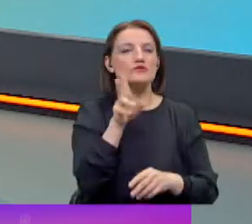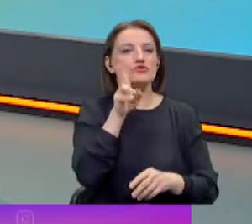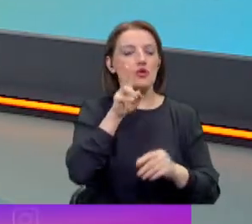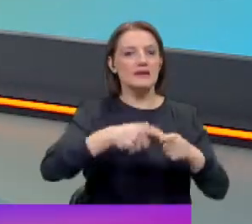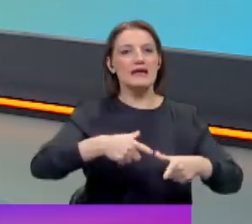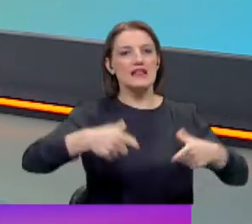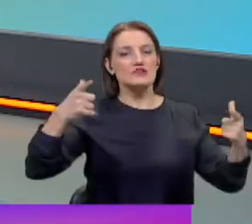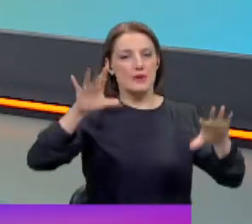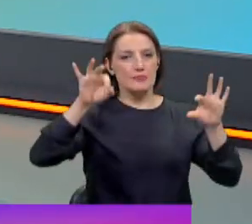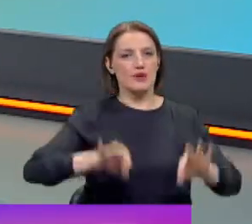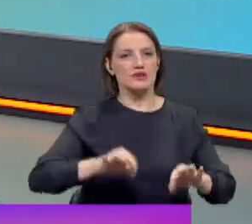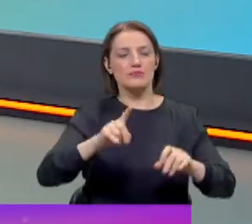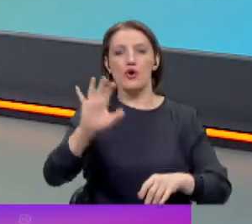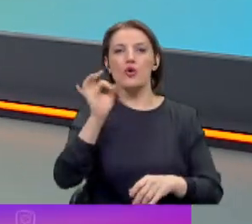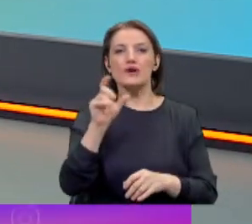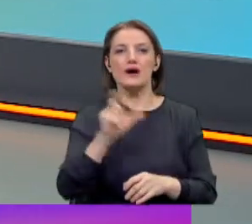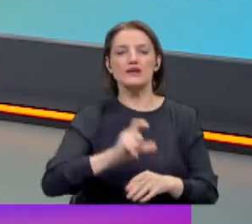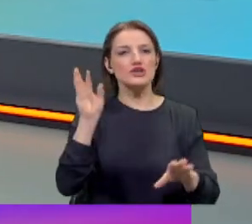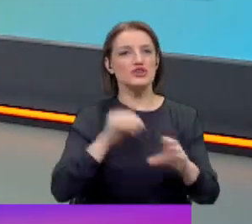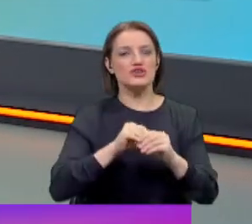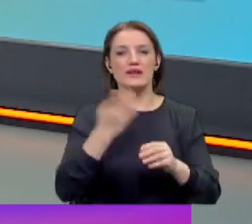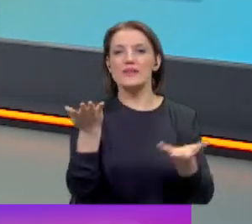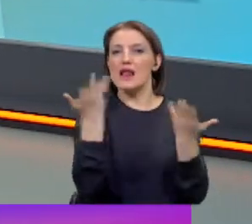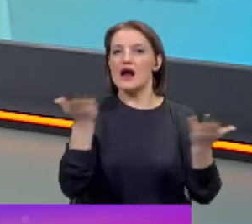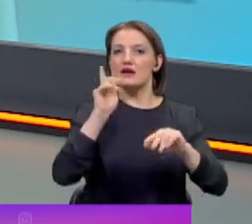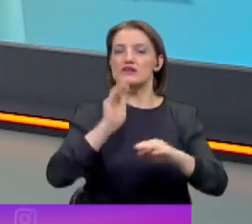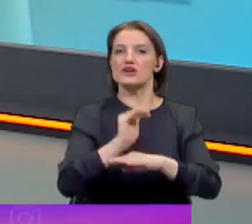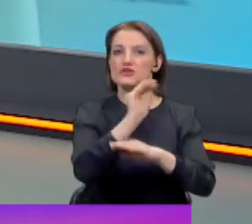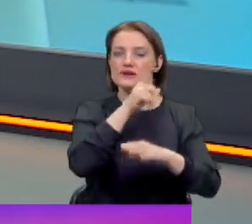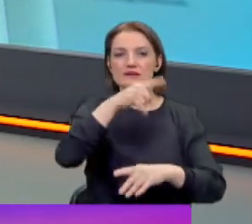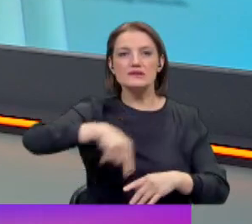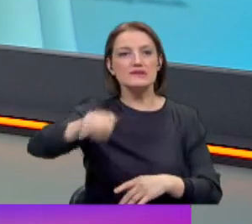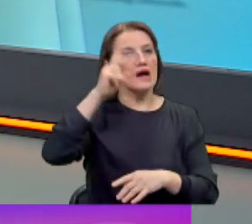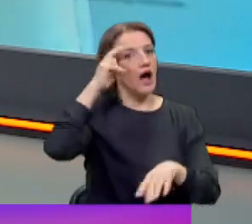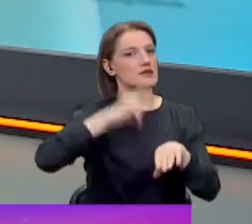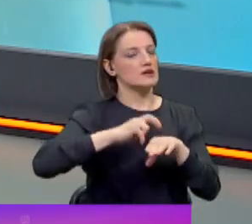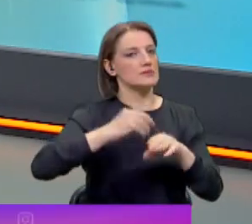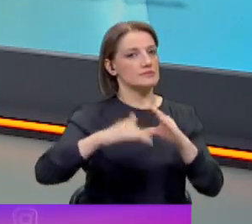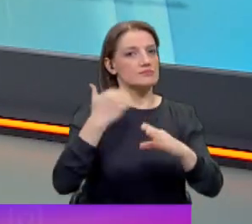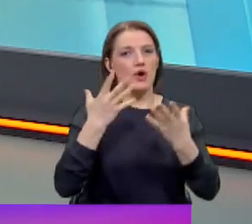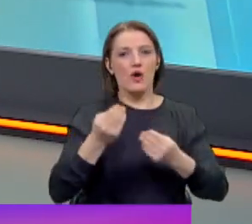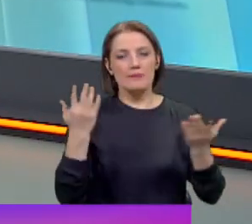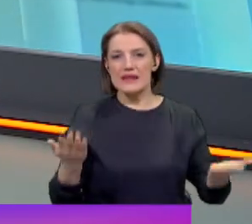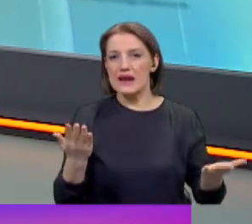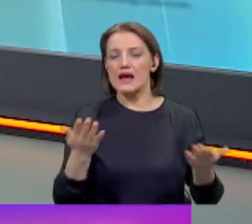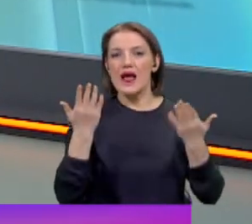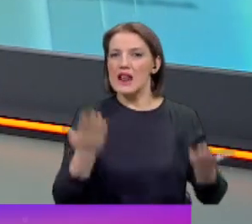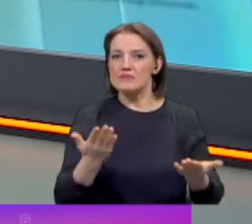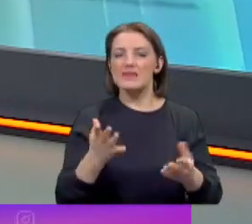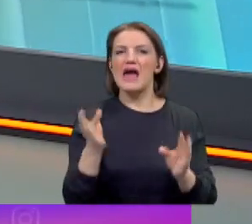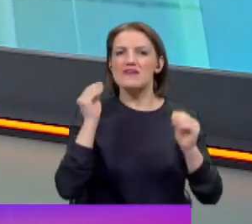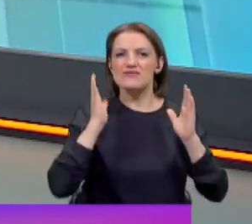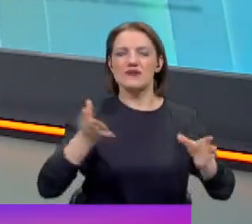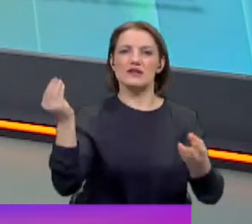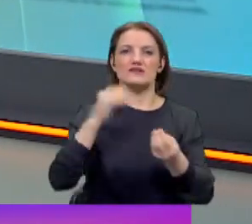gelişmeden başlayalım sonra biz Ocak ayı içinde neler yaşadık Belki siz de hatırlatacak sın Bu elbette en fazla